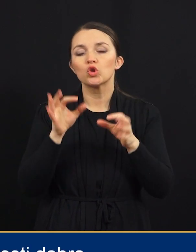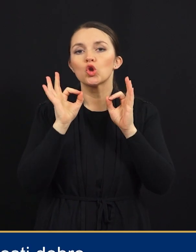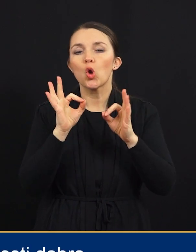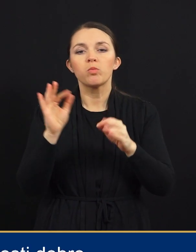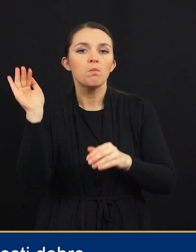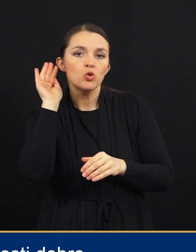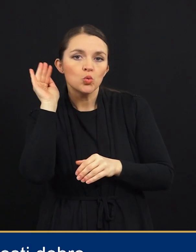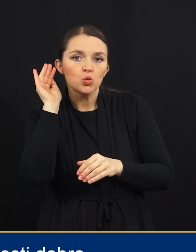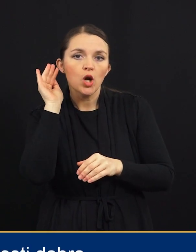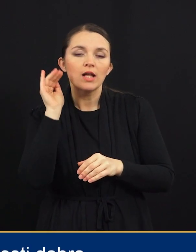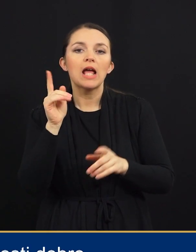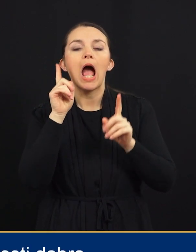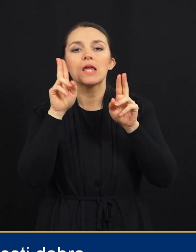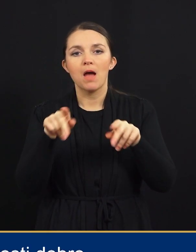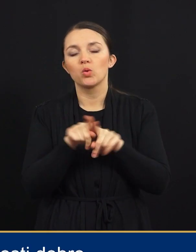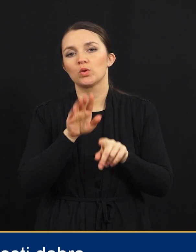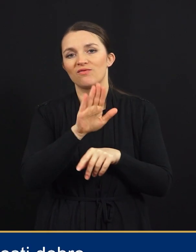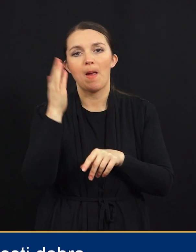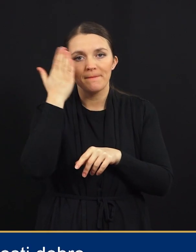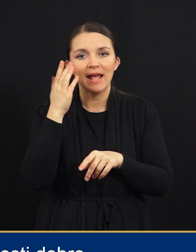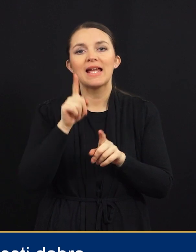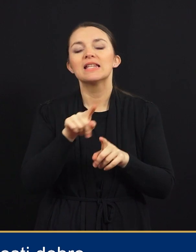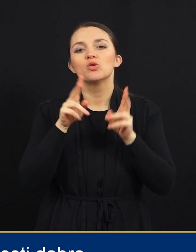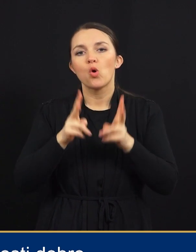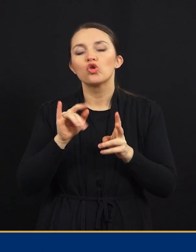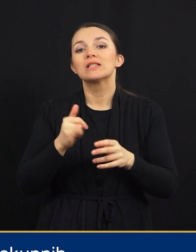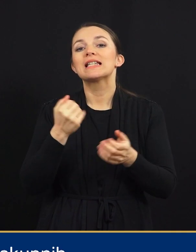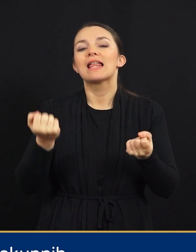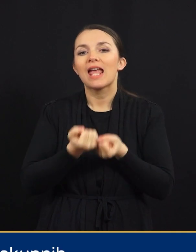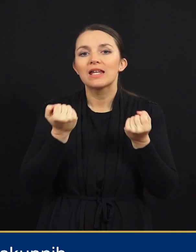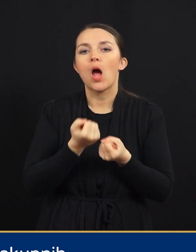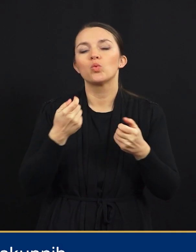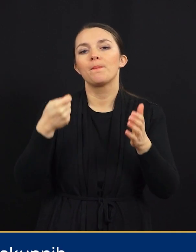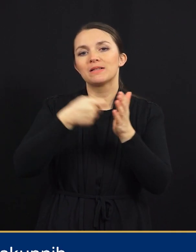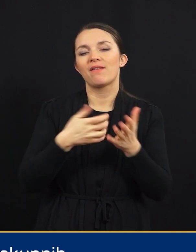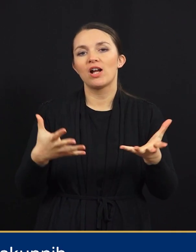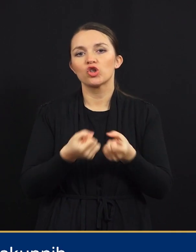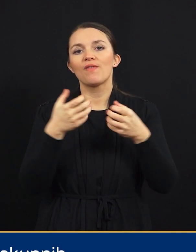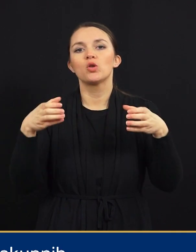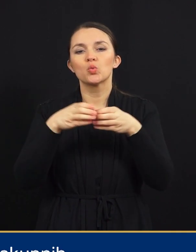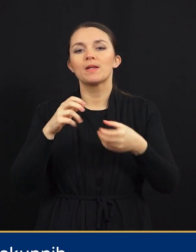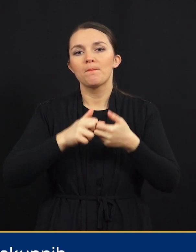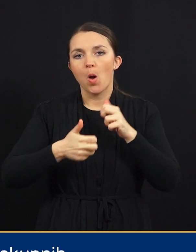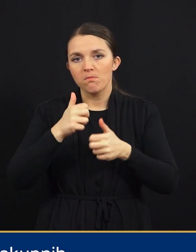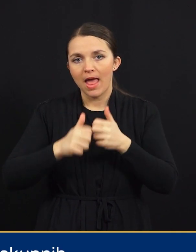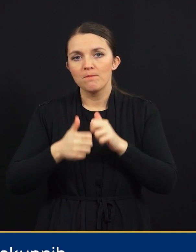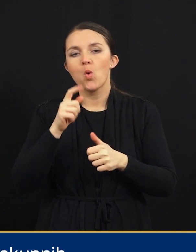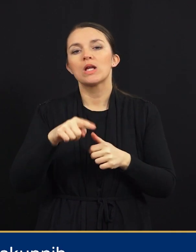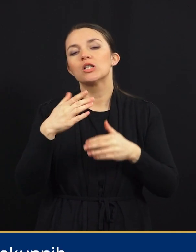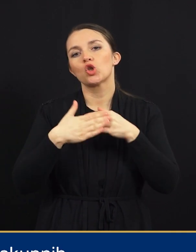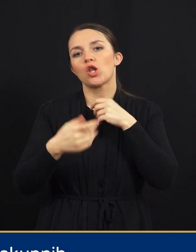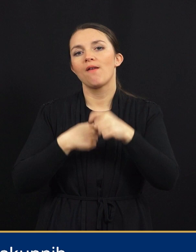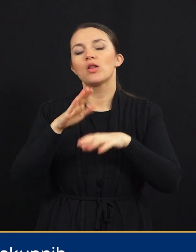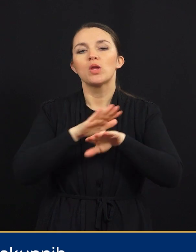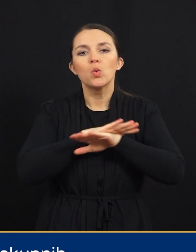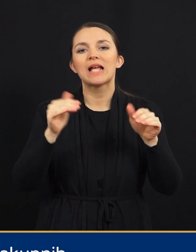dobro poslušati, a ima tudi svoje mnenje in zmožnosti, da dejavno prispeva k reševanju skupnih problemov in k sodelovanju